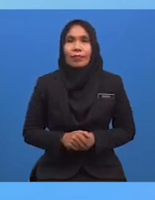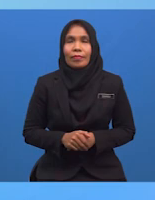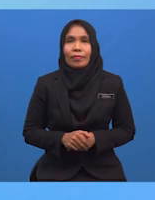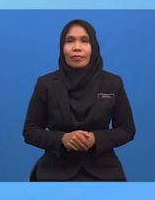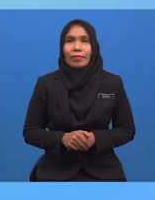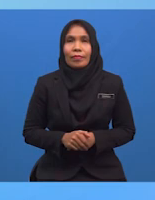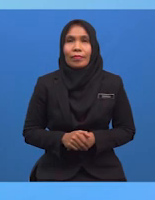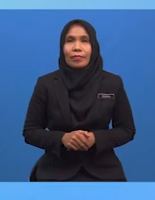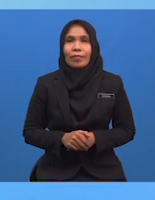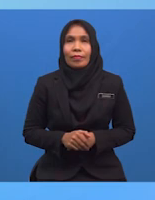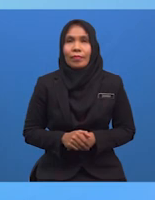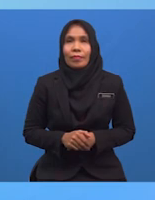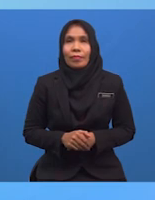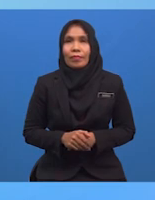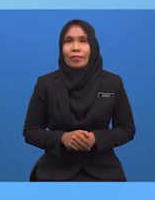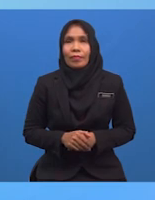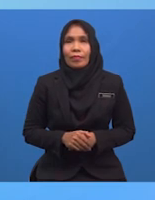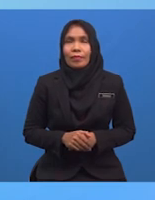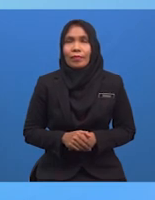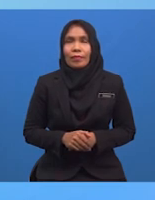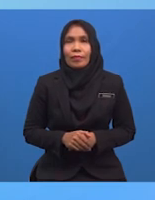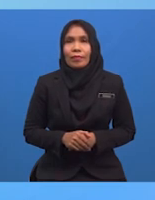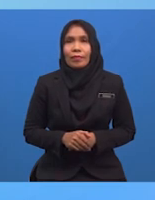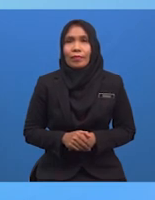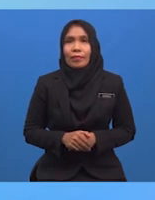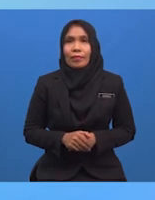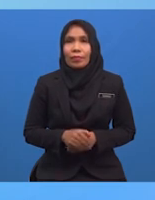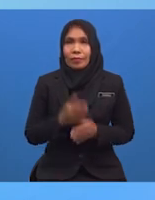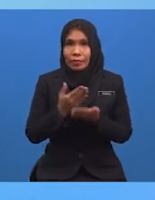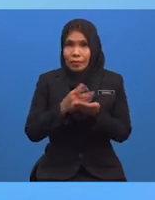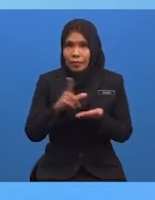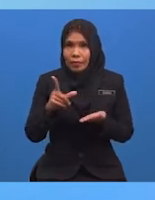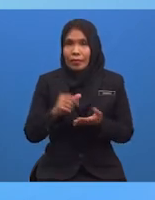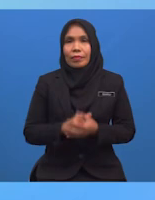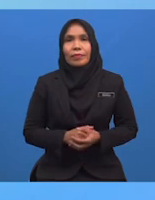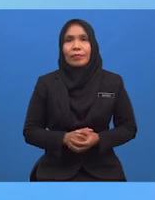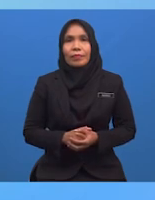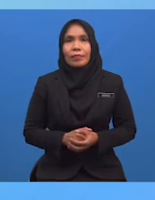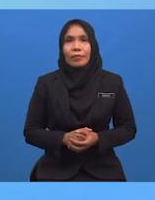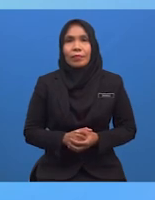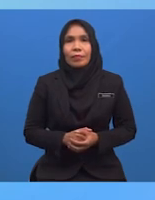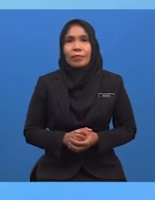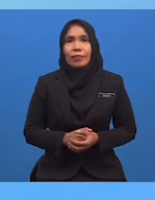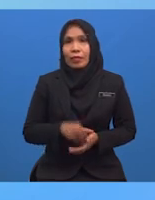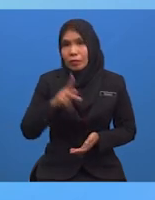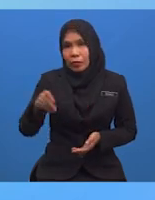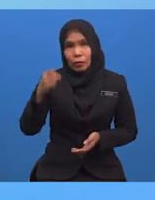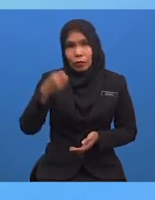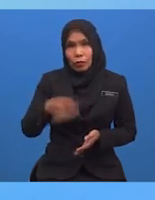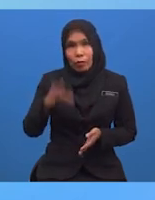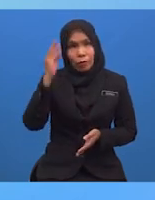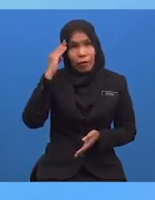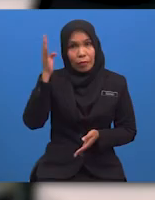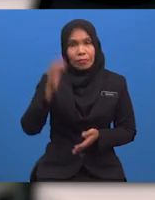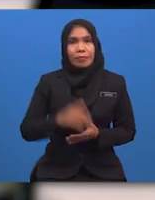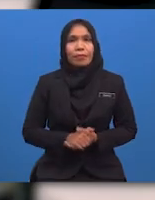harga barang atau nilai aset. Baiklah, pelajar-pelajar mesti dah fahamkan kesan-kesan